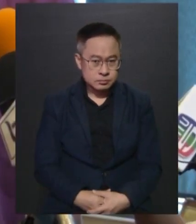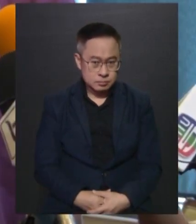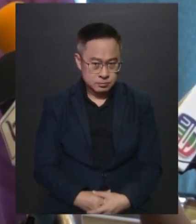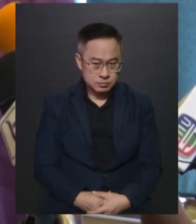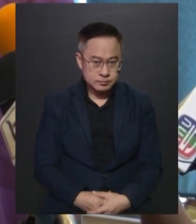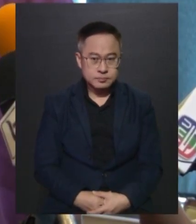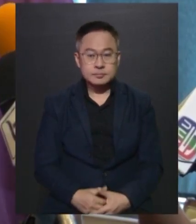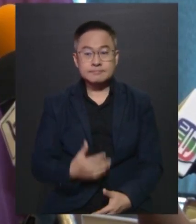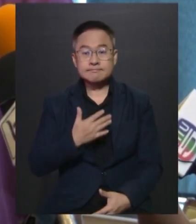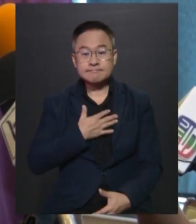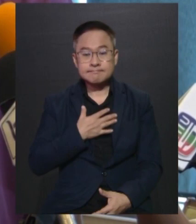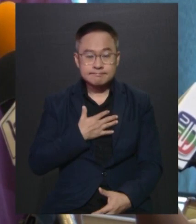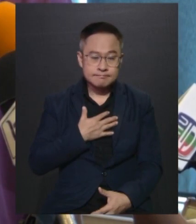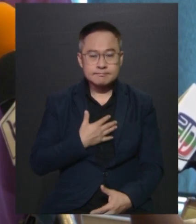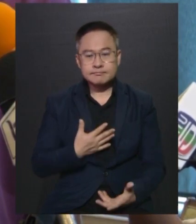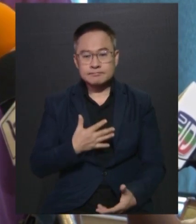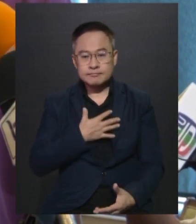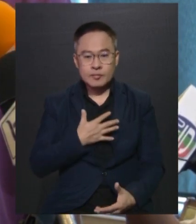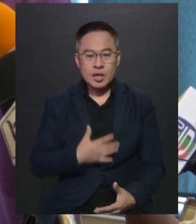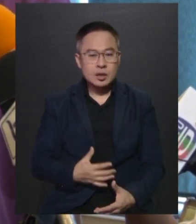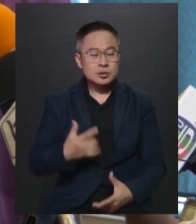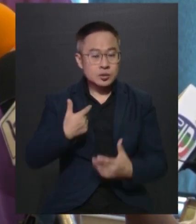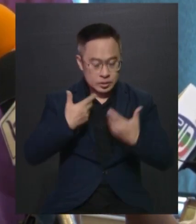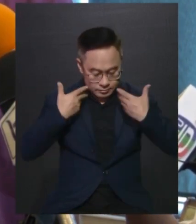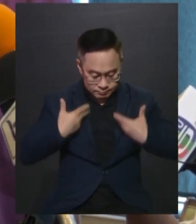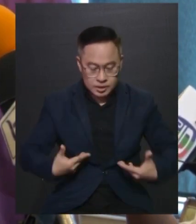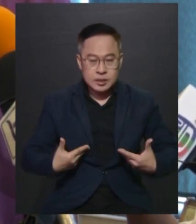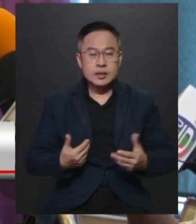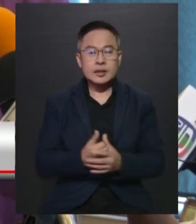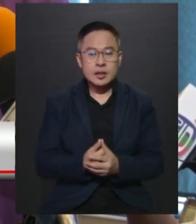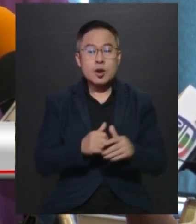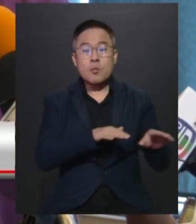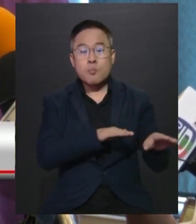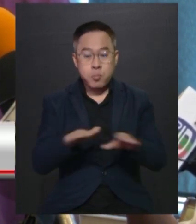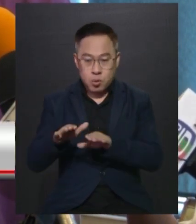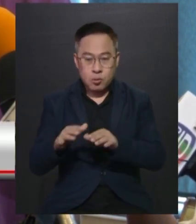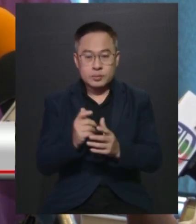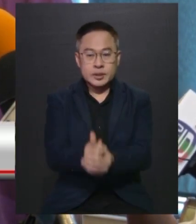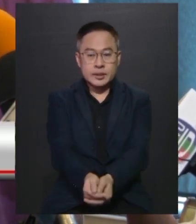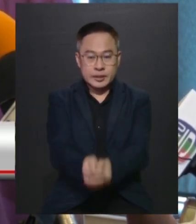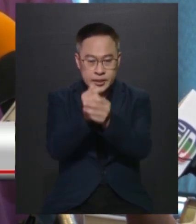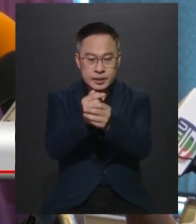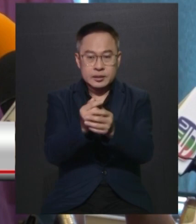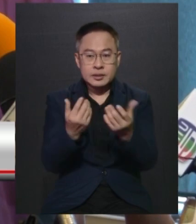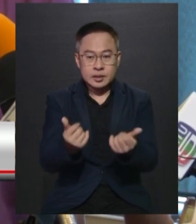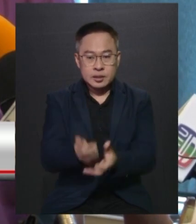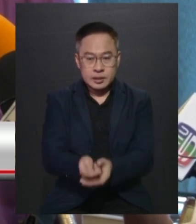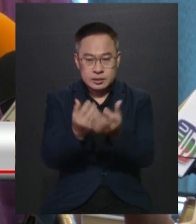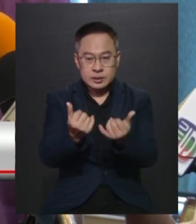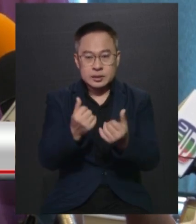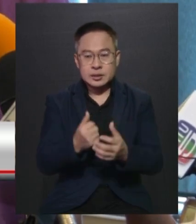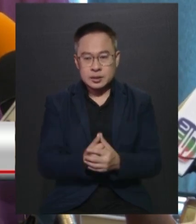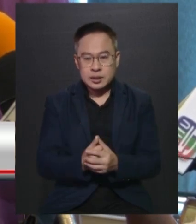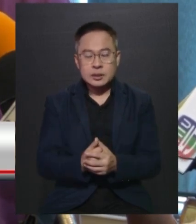ค่ะสำหรับหนูนะคะตอนนี้ก็มีความพร้อม 100% ค่ะที่จะไปแข่งในรายการบีทโกทัวร์ที่